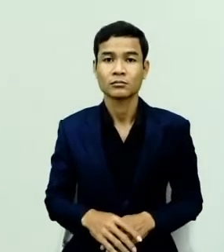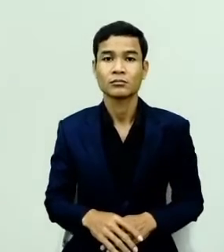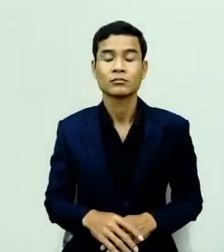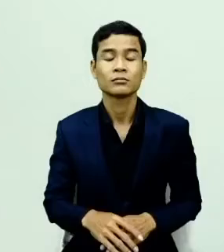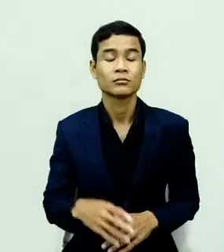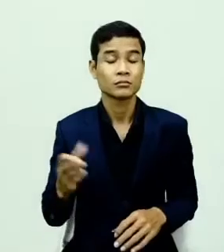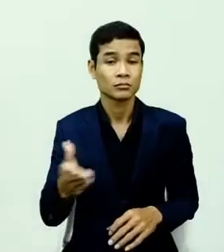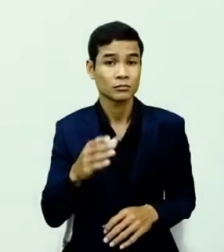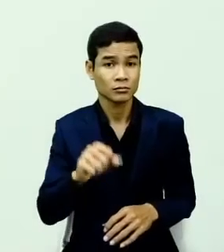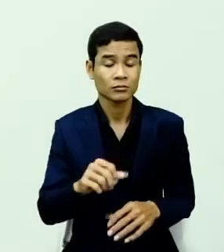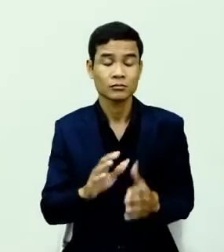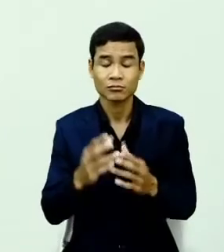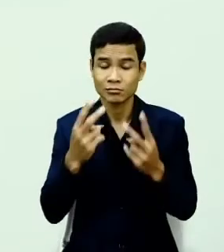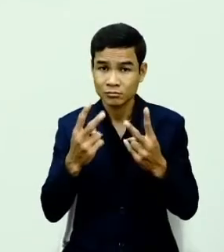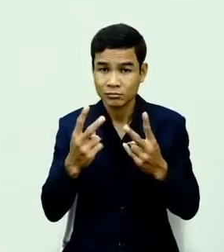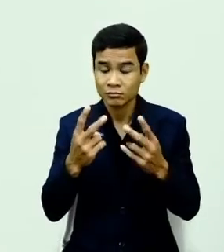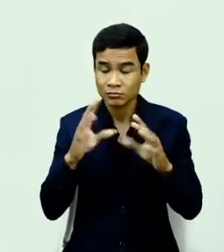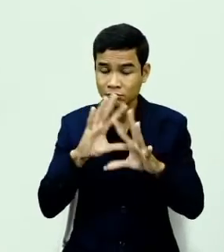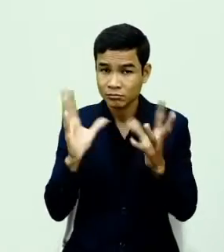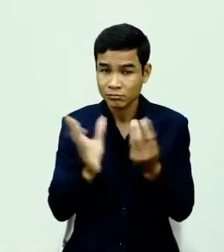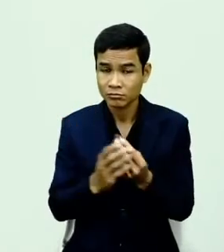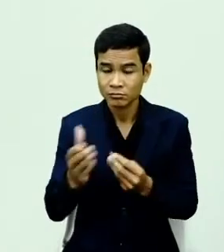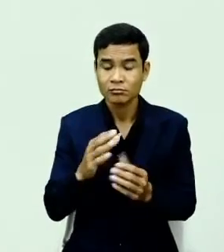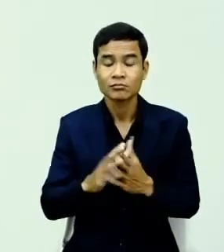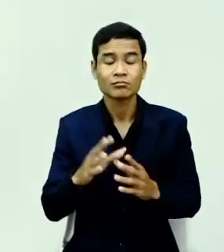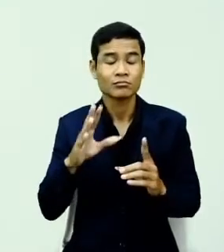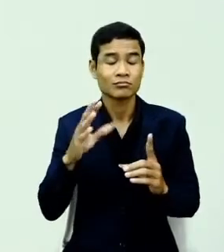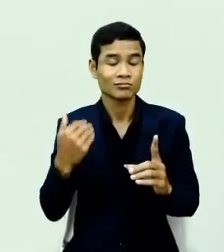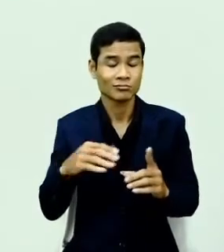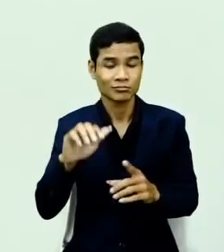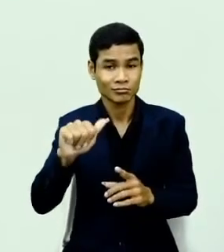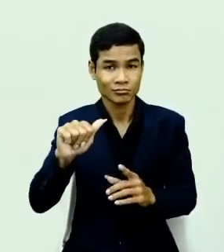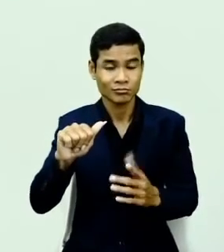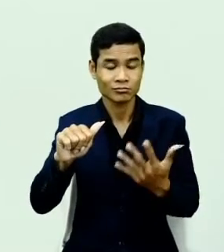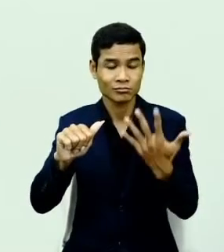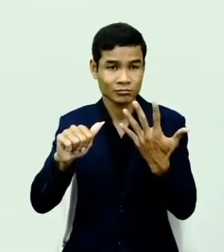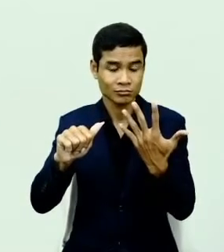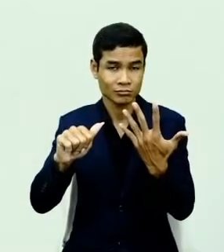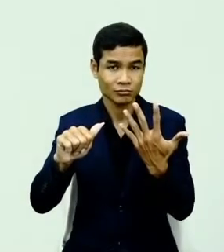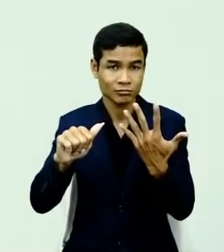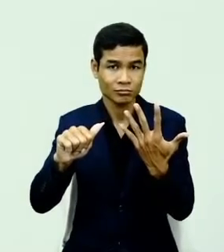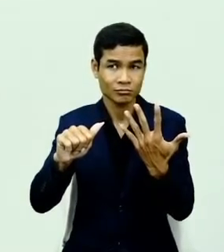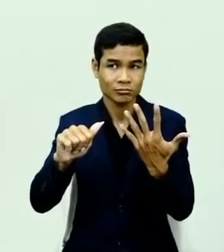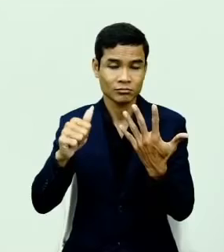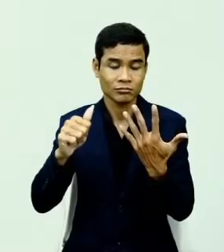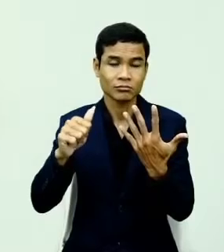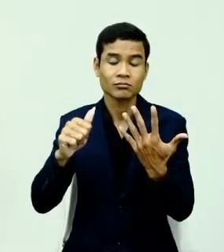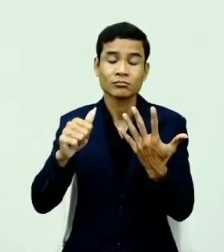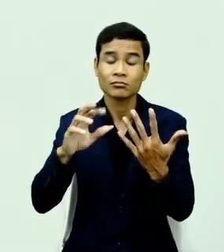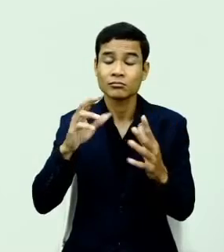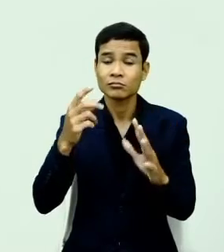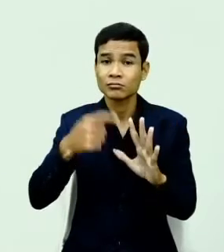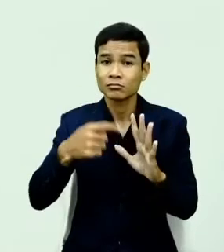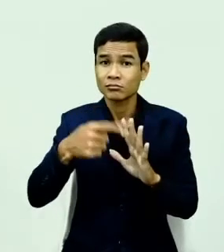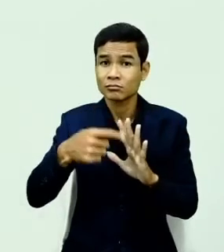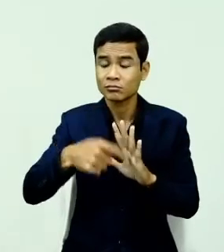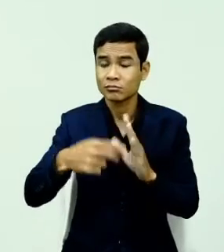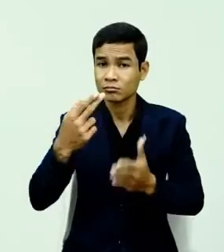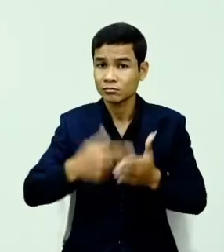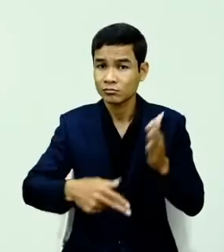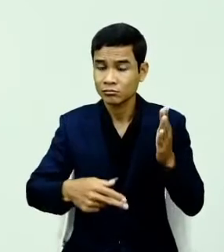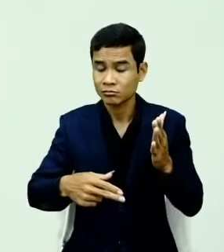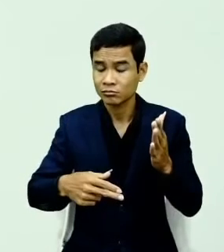ចាតោះកូនផ្ទៀងផ្ទាត់ទាំងអស់គ្នាញុះគឺមានញោចាផ្សំជាមួយស្រាអីកូន